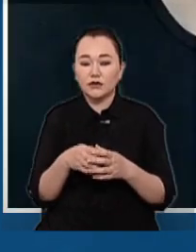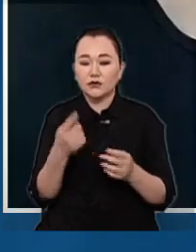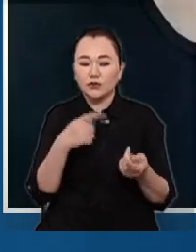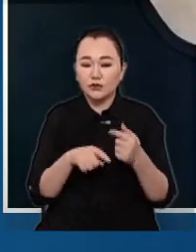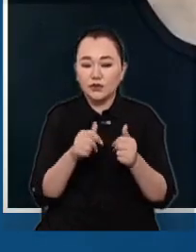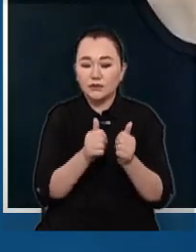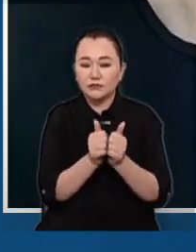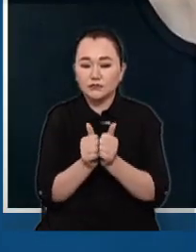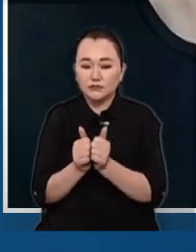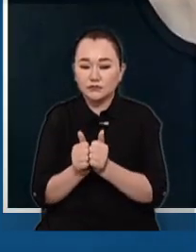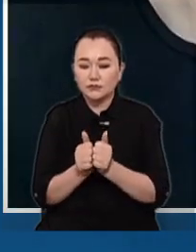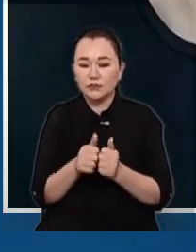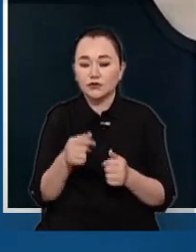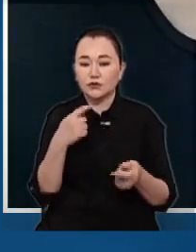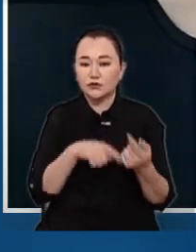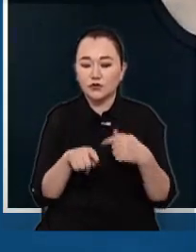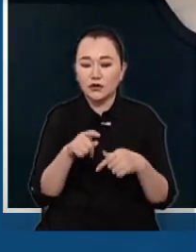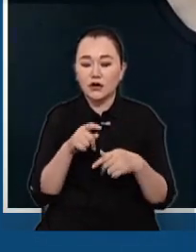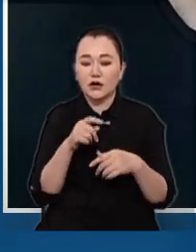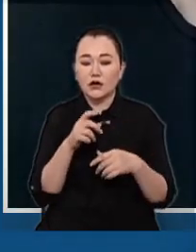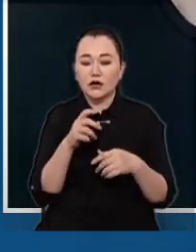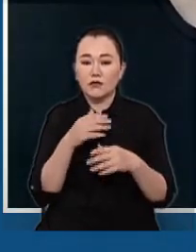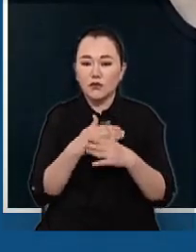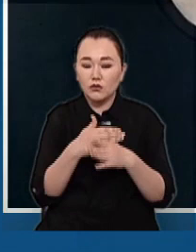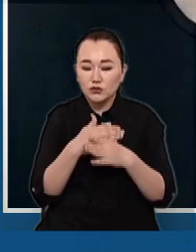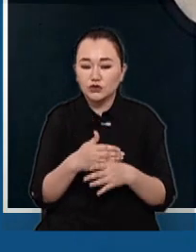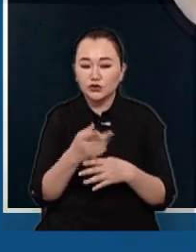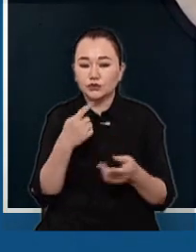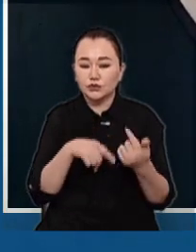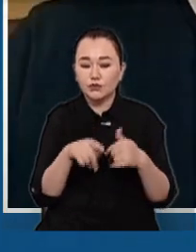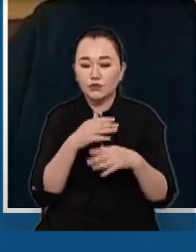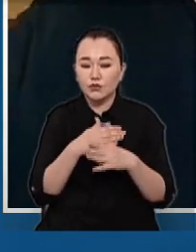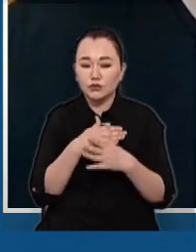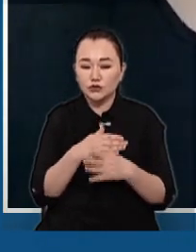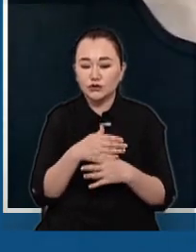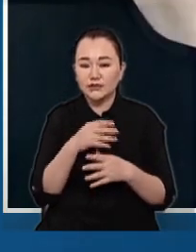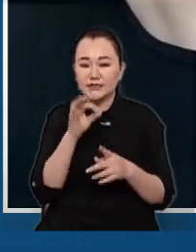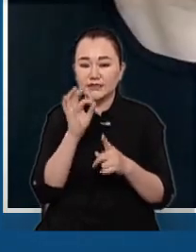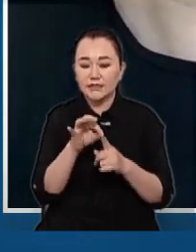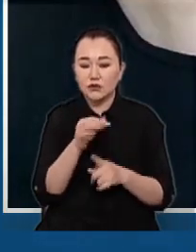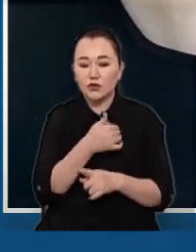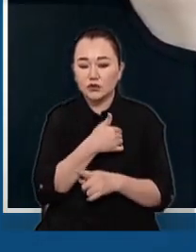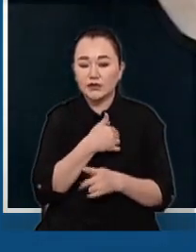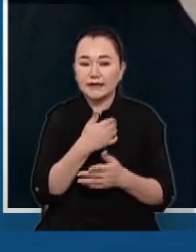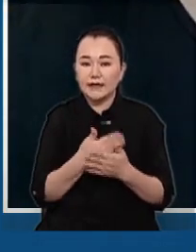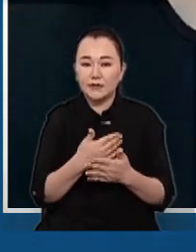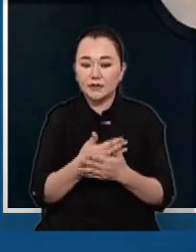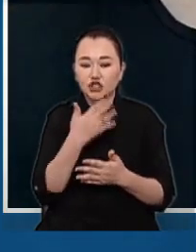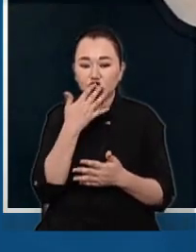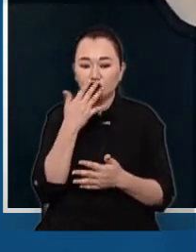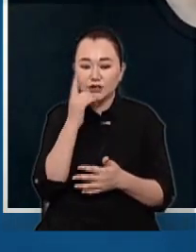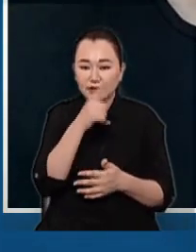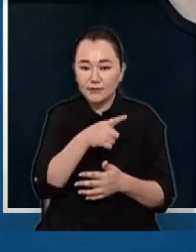бір-біріне жақын болуын, бір-біріне жәрдемшісі болуын, бір-біріне көмекшісі болуын көздейді. Мысалы, шетелде